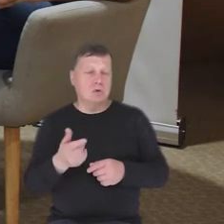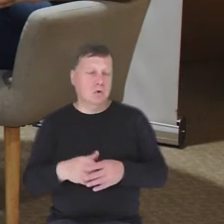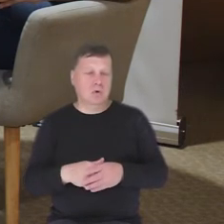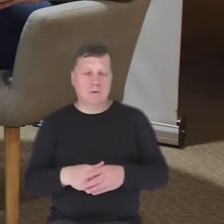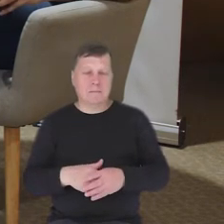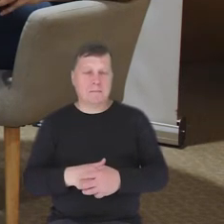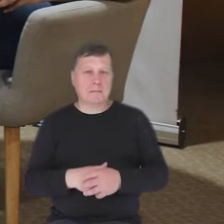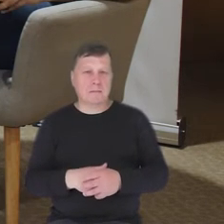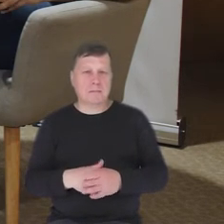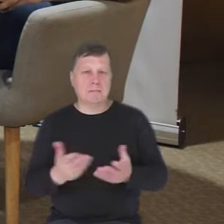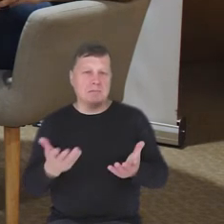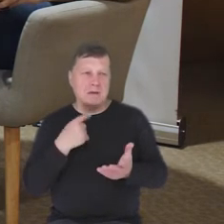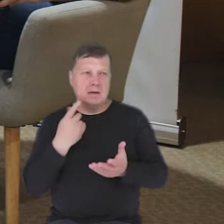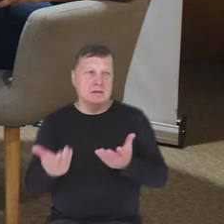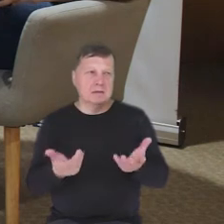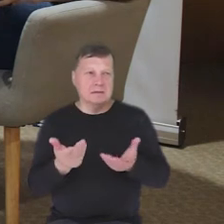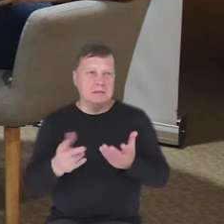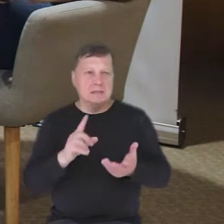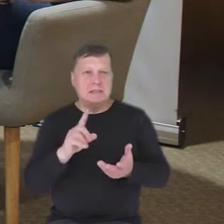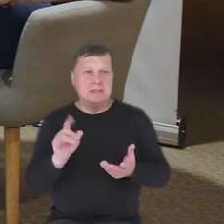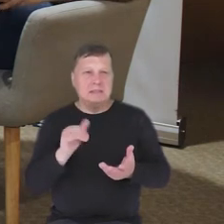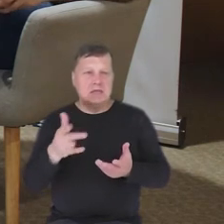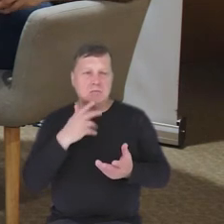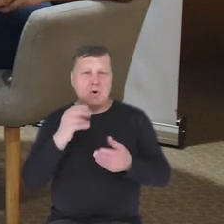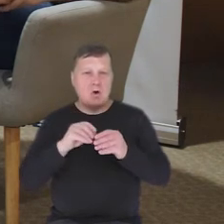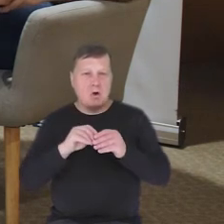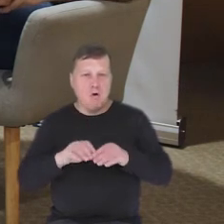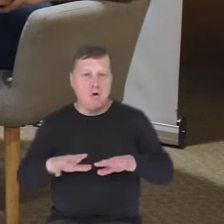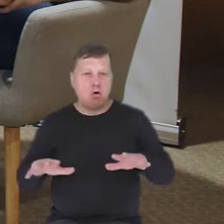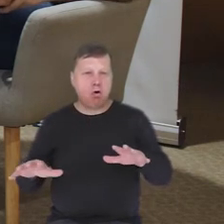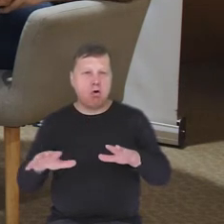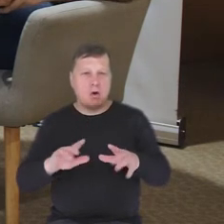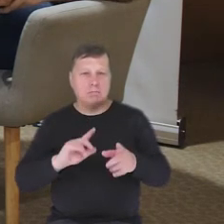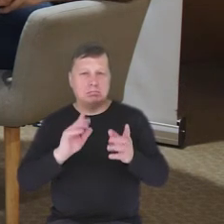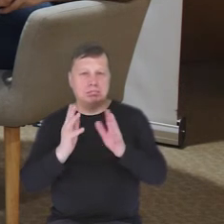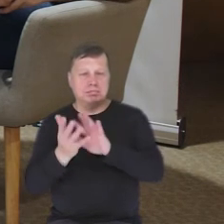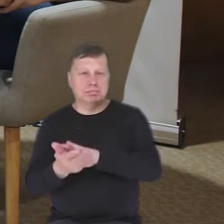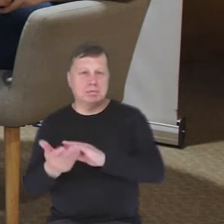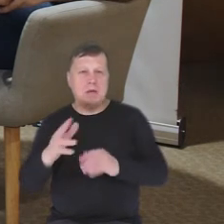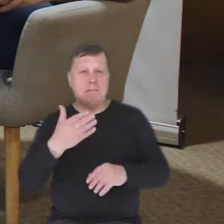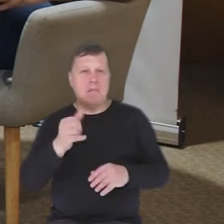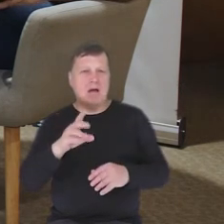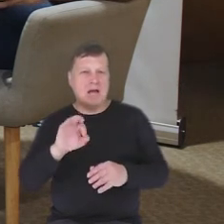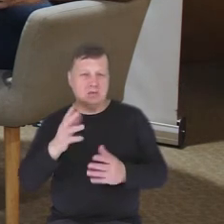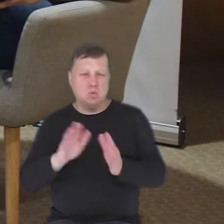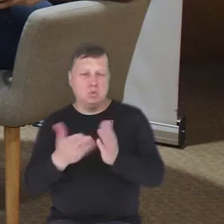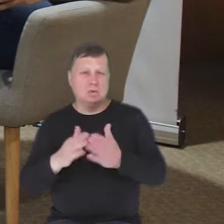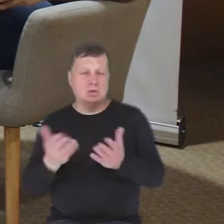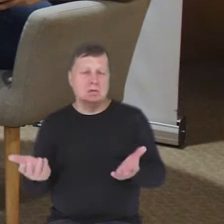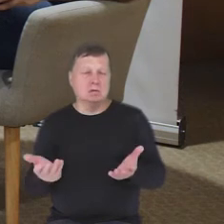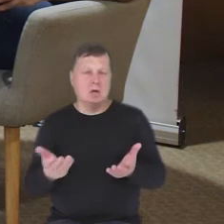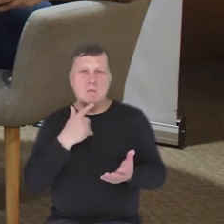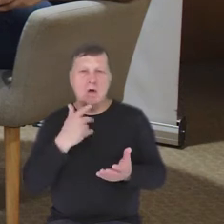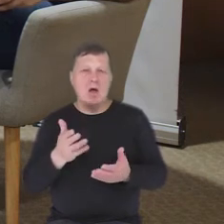bardzo jakby tymi zinowymi korzeniami staje się właśnie w dużym nurcie wielkim magazynem. To gdzie stawiamy